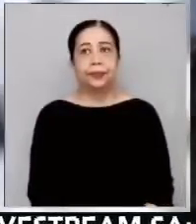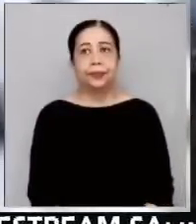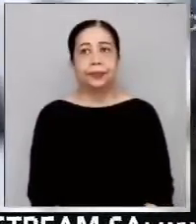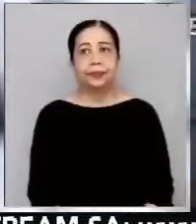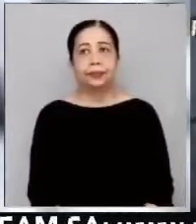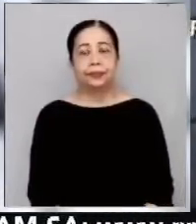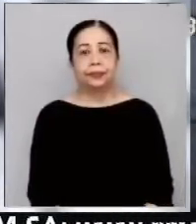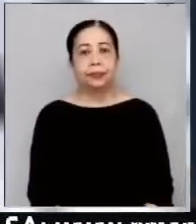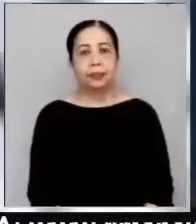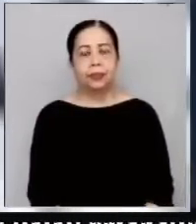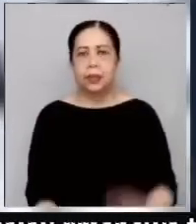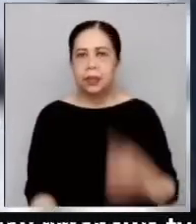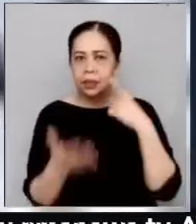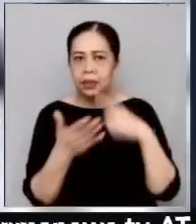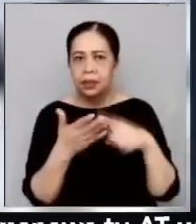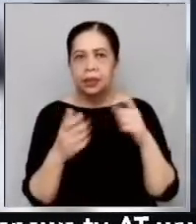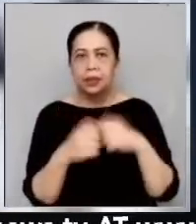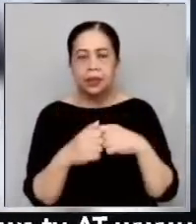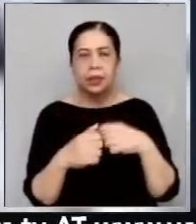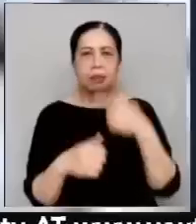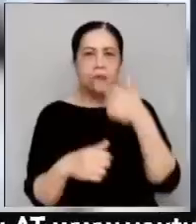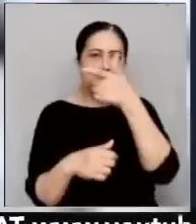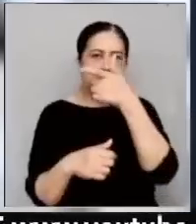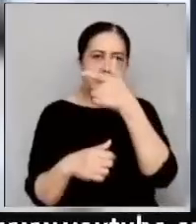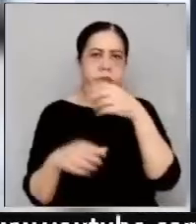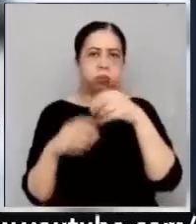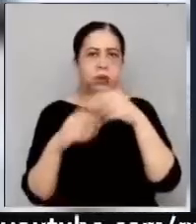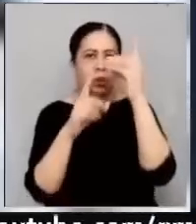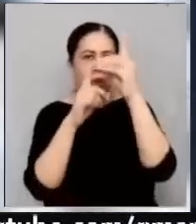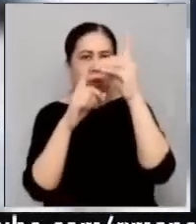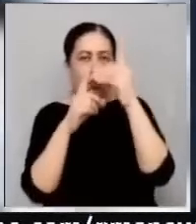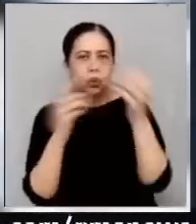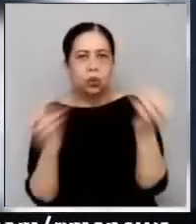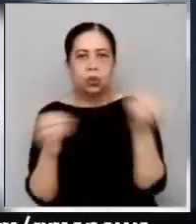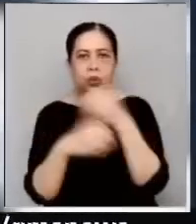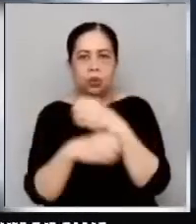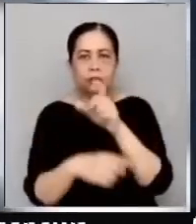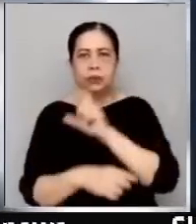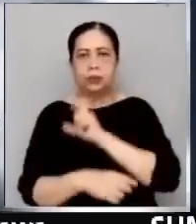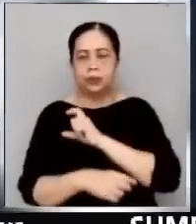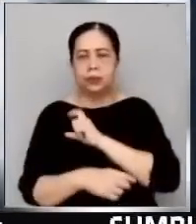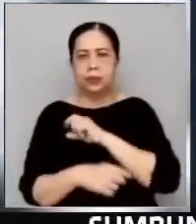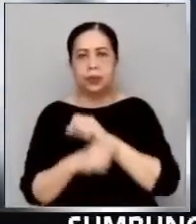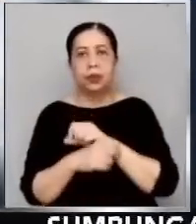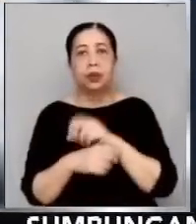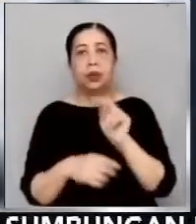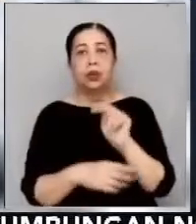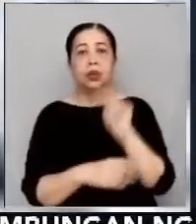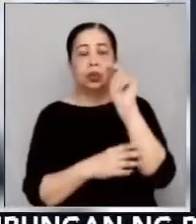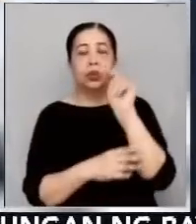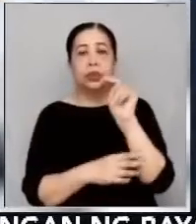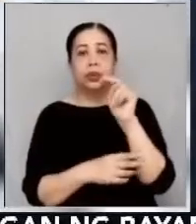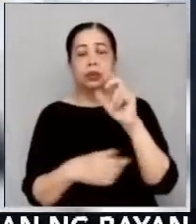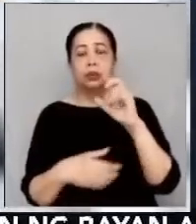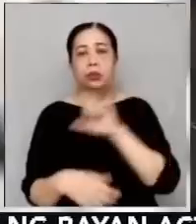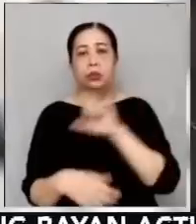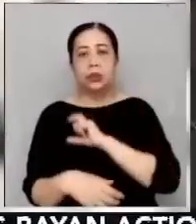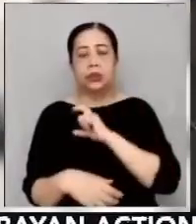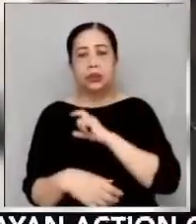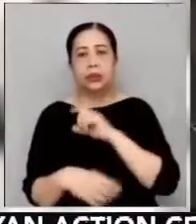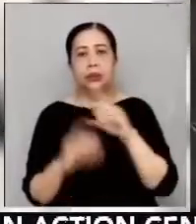Bakas pa ang mga tama ng bala ng baril sa pinto ng tanggapan ng Drug Enforcement Unit ng Northern Police District sa dagat-dagatan